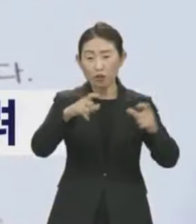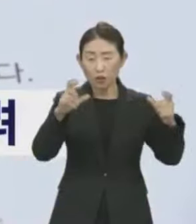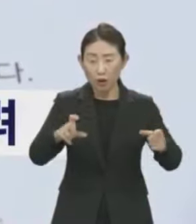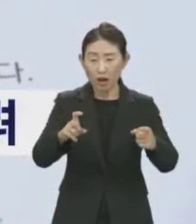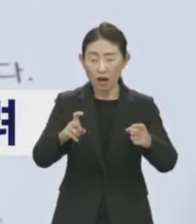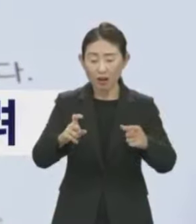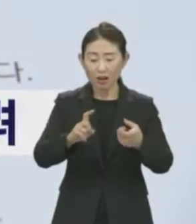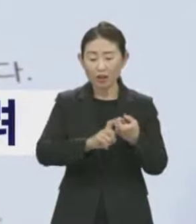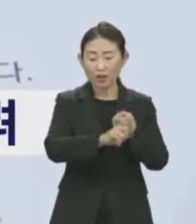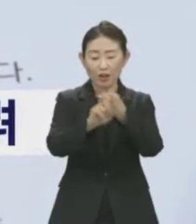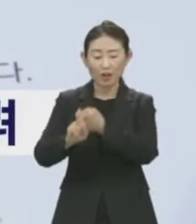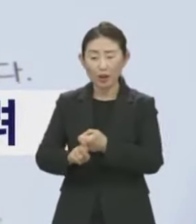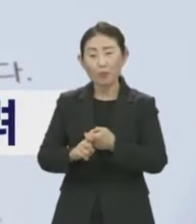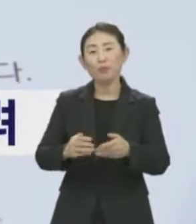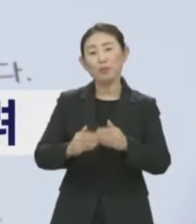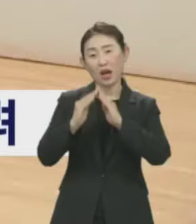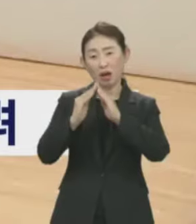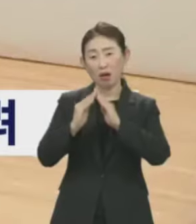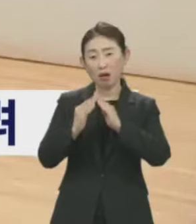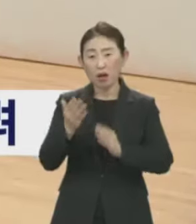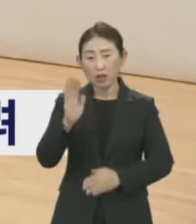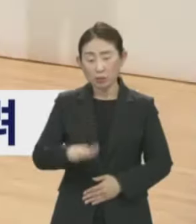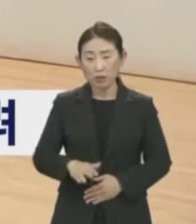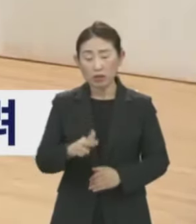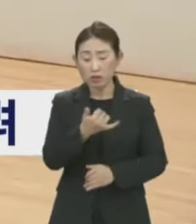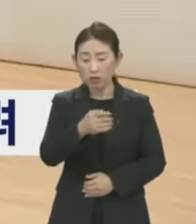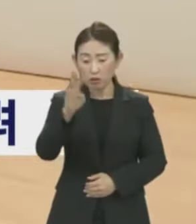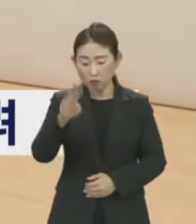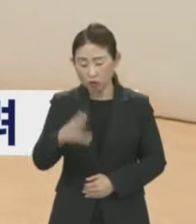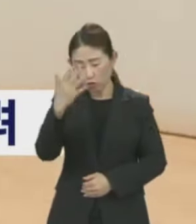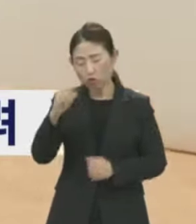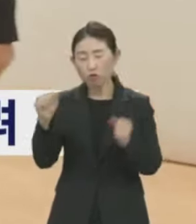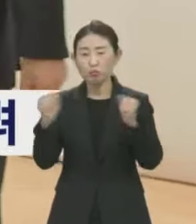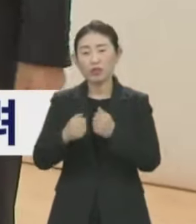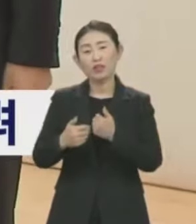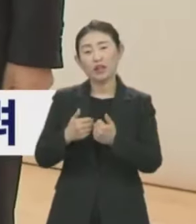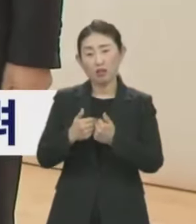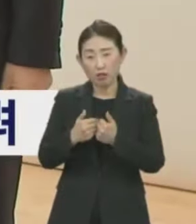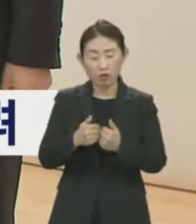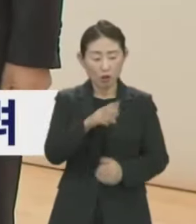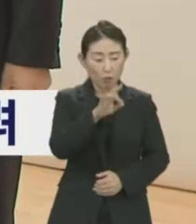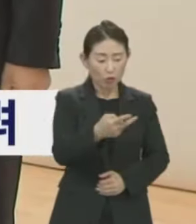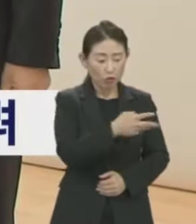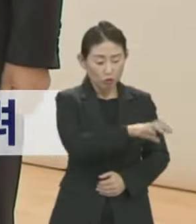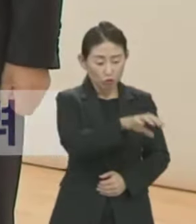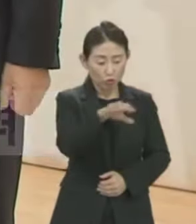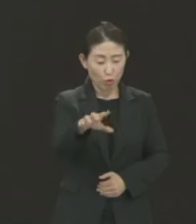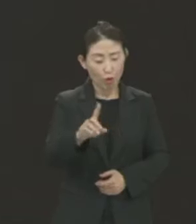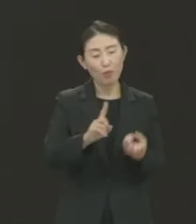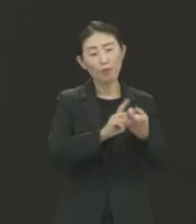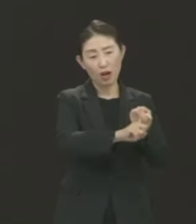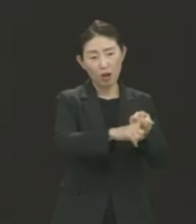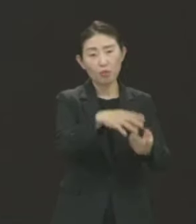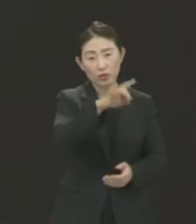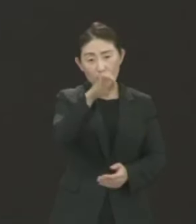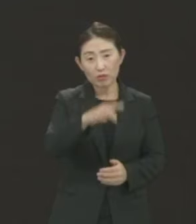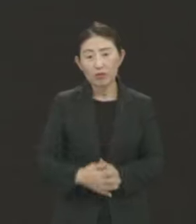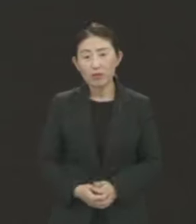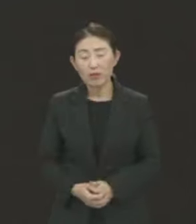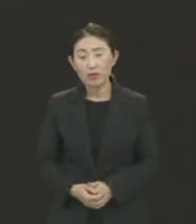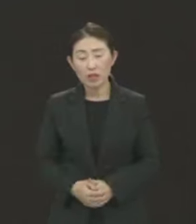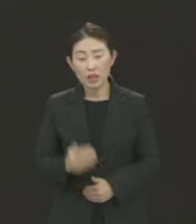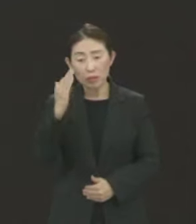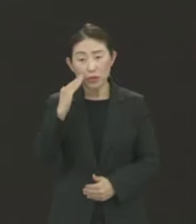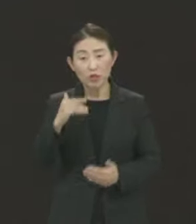달 출범하지만 세종과 충북이 이견을 보이면서 대전과 충남만 먼저 손을 잡았기 때문입니다. 이런 가운데